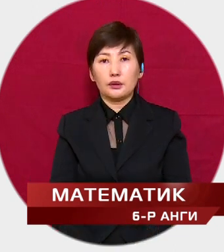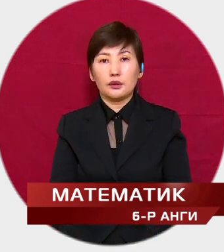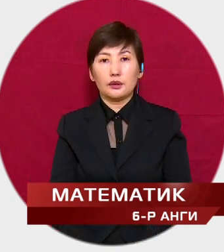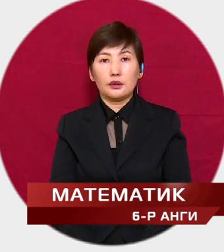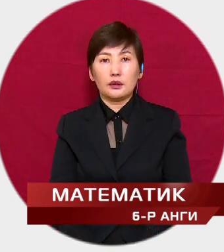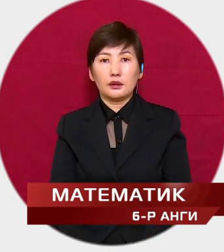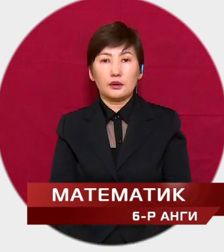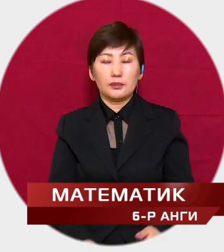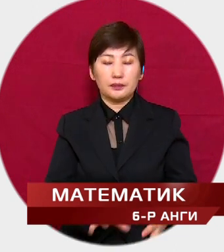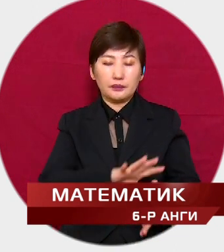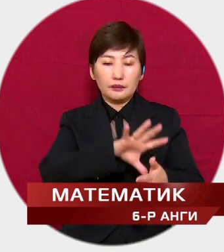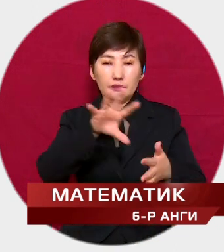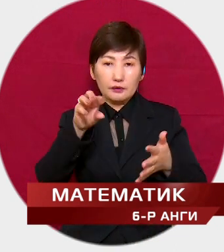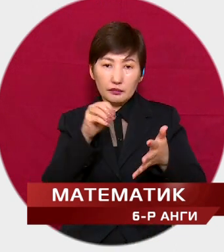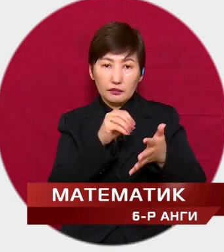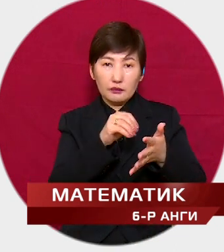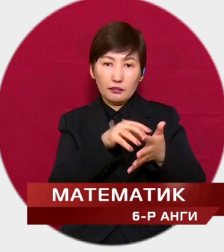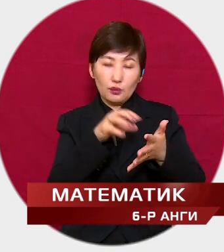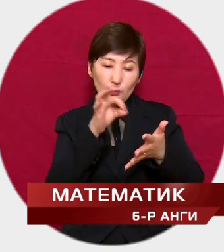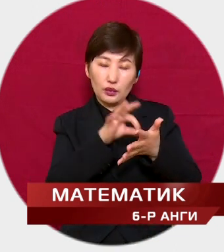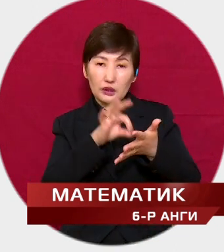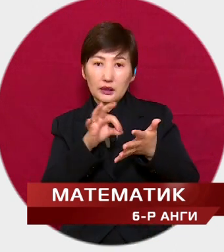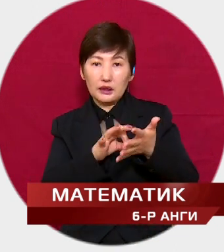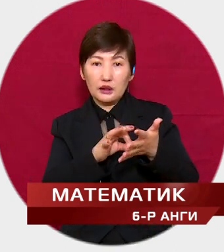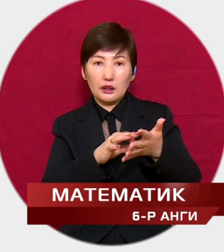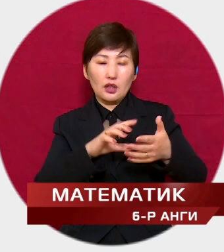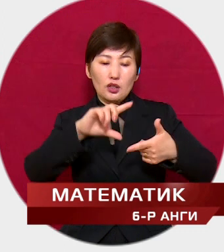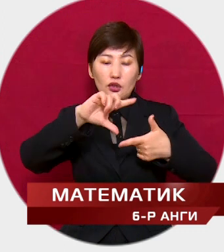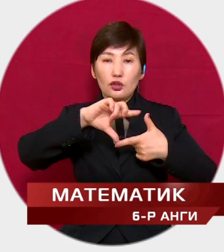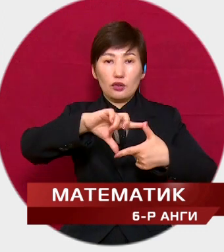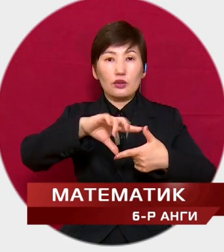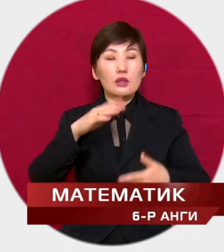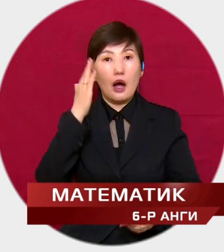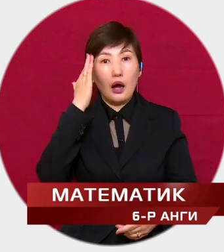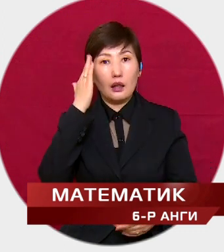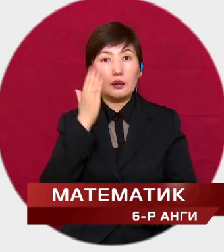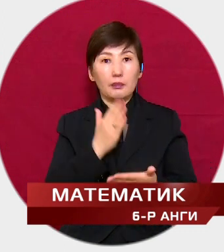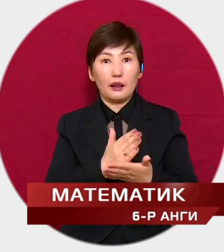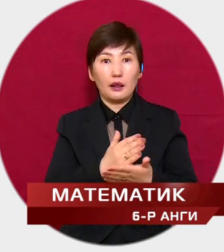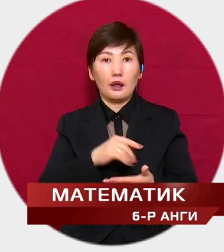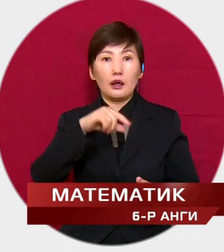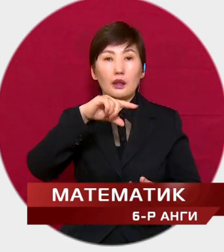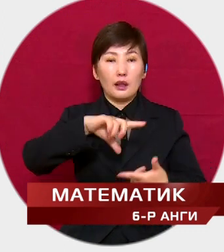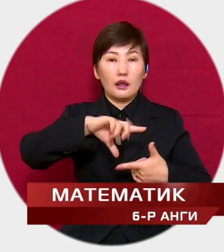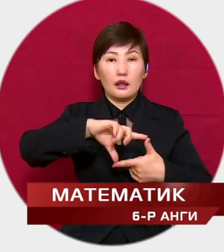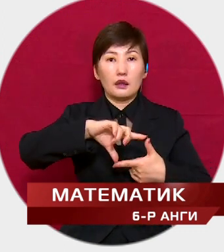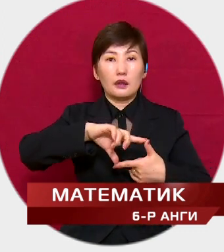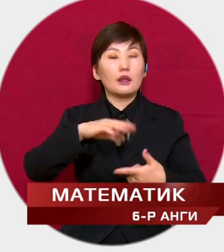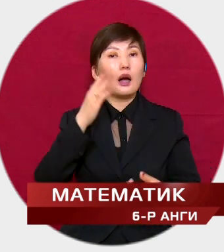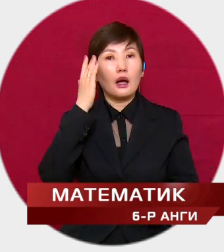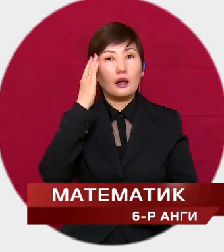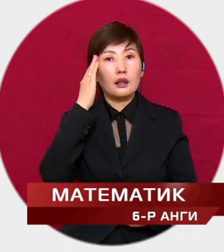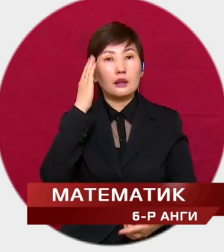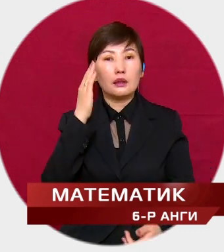бүртгэлийг хийдэг дэвшин цэгтийн арга гэж арга байгаа. За энэ маань бол одоо яг ямар чиртэй бэ гэдгийг та нартай тайлбарлая. За